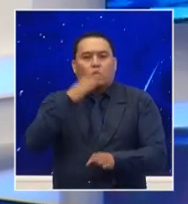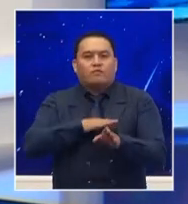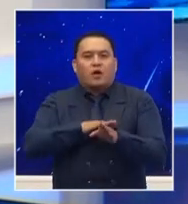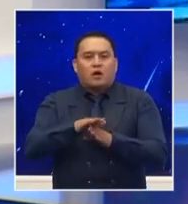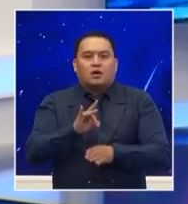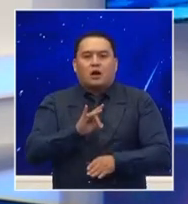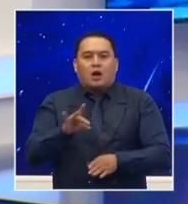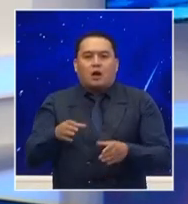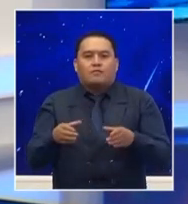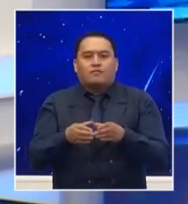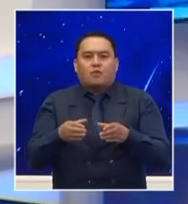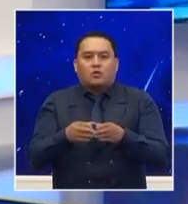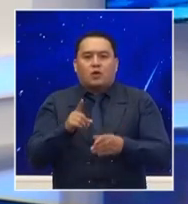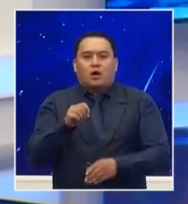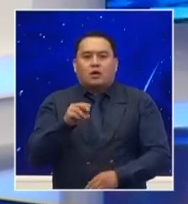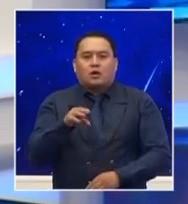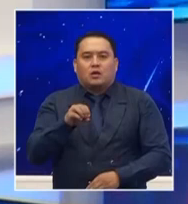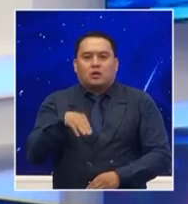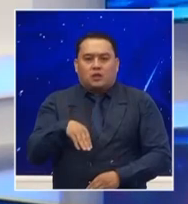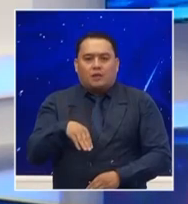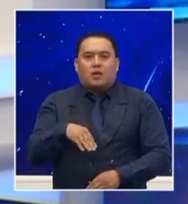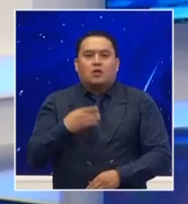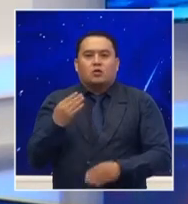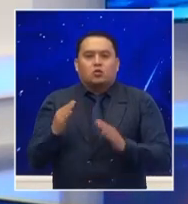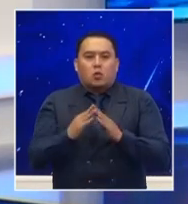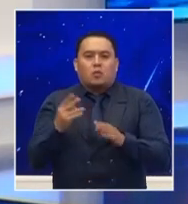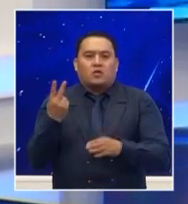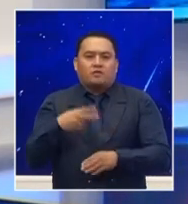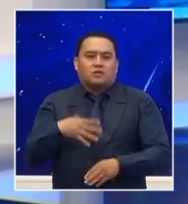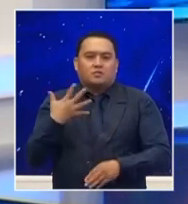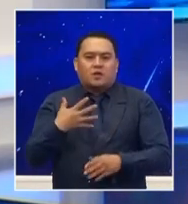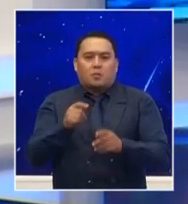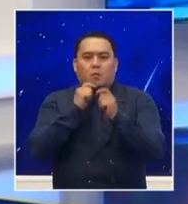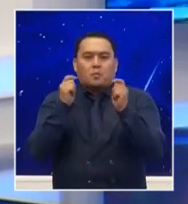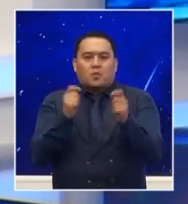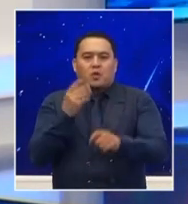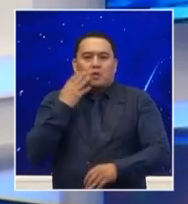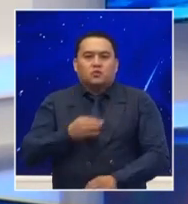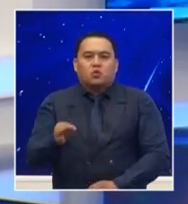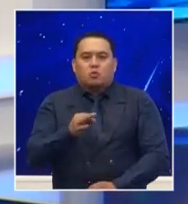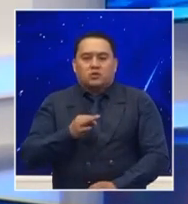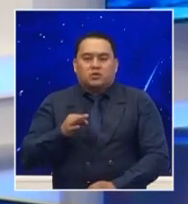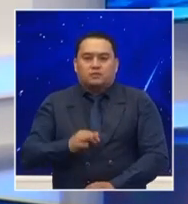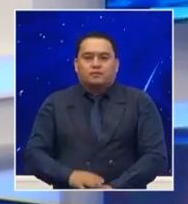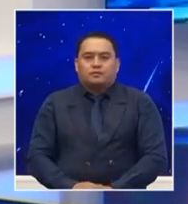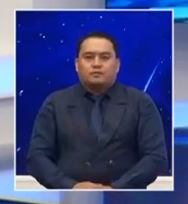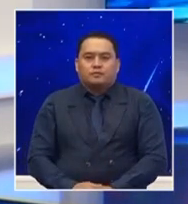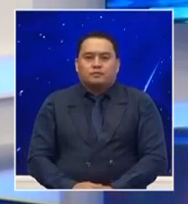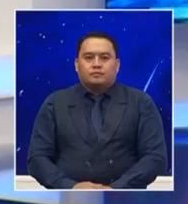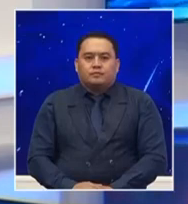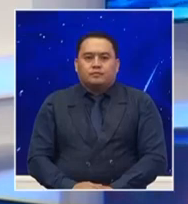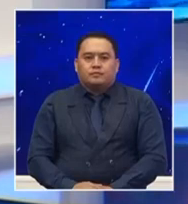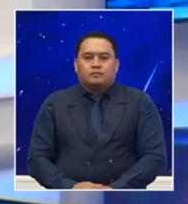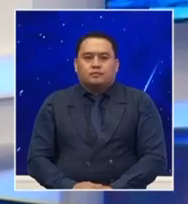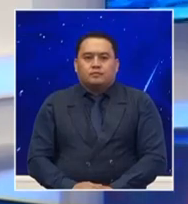осуществил республиканский благотворительный фонд «Харикет». Этот дом стал 25-м подарком для жителей Алматинской области. Подробности